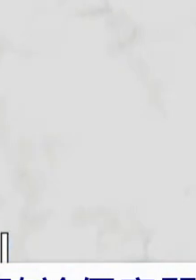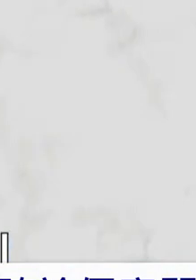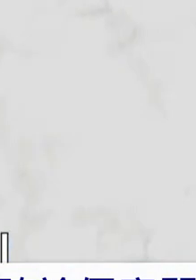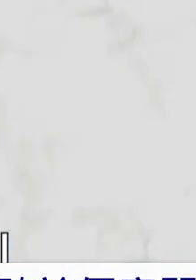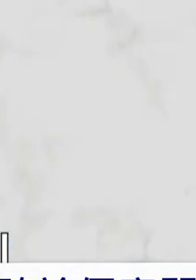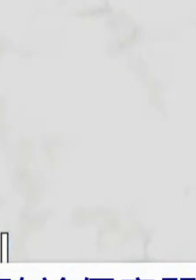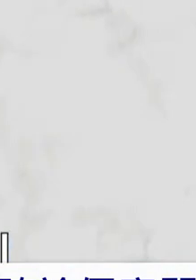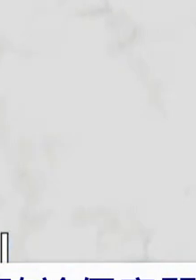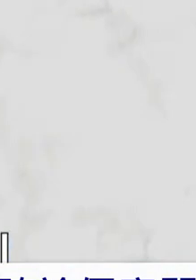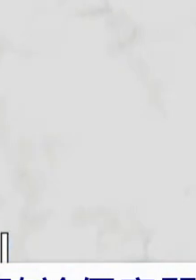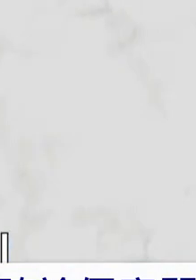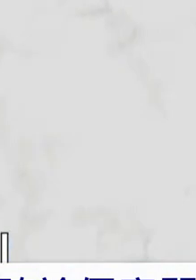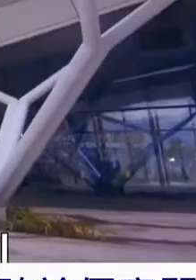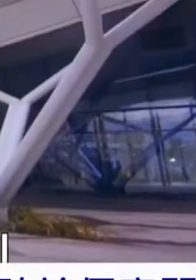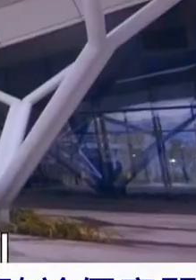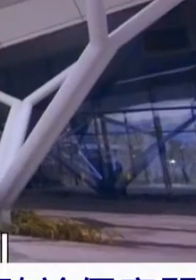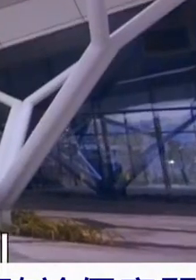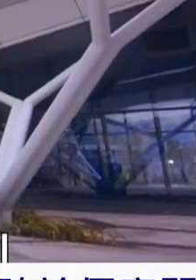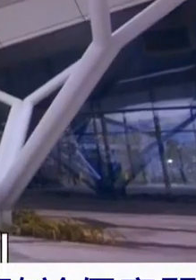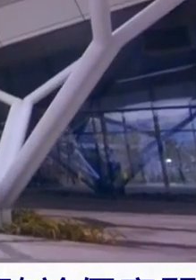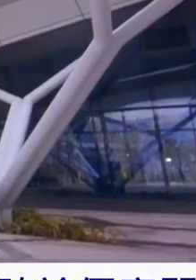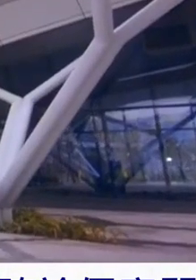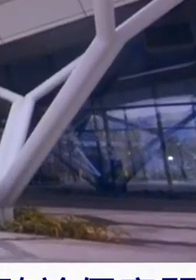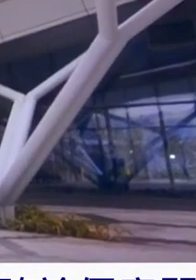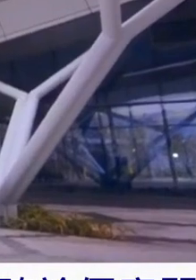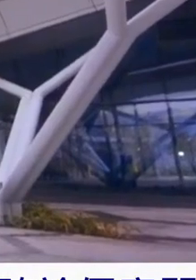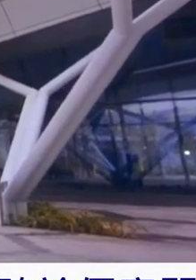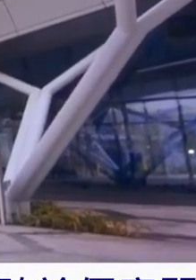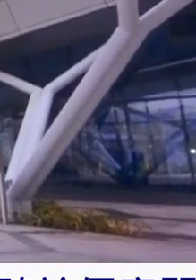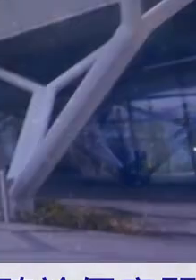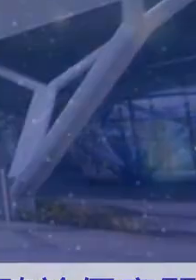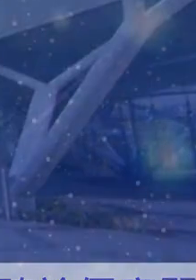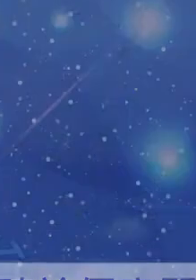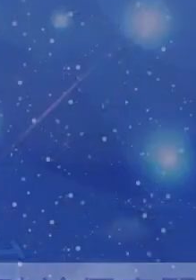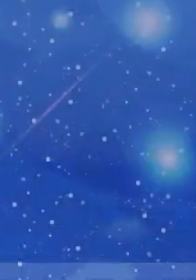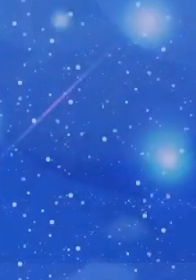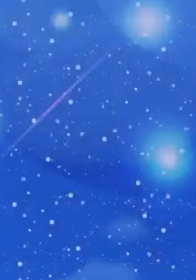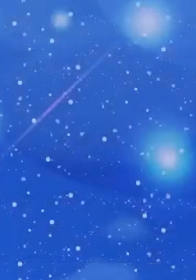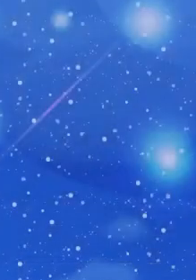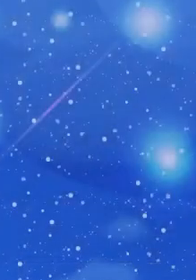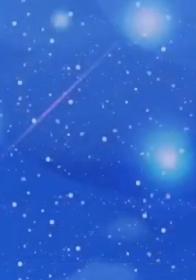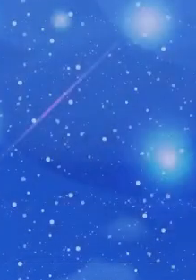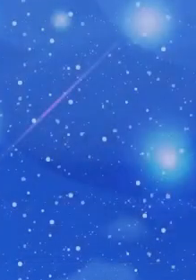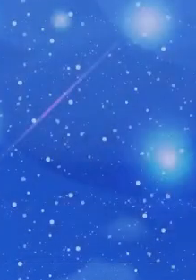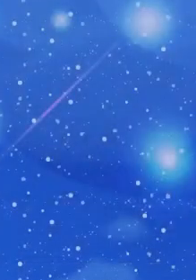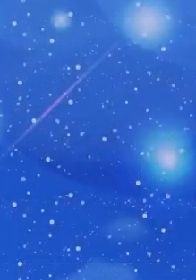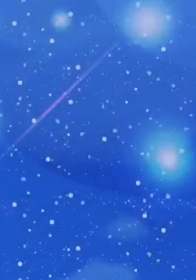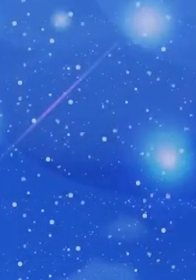为了落实智慧防疫实名制，参观台湾灯会在高雄。